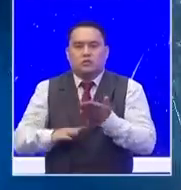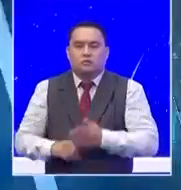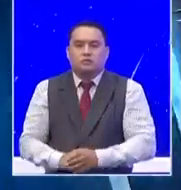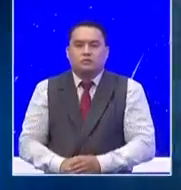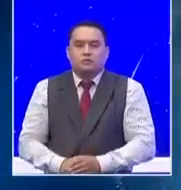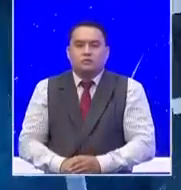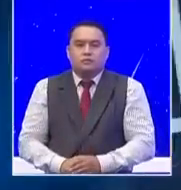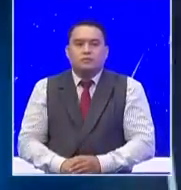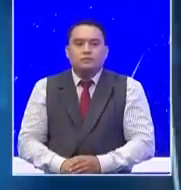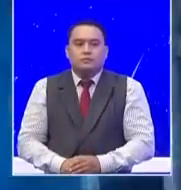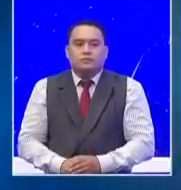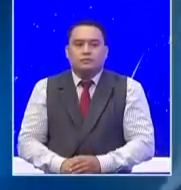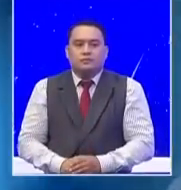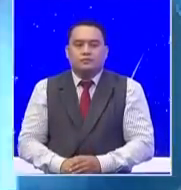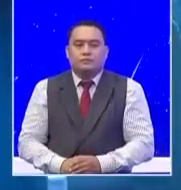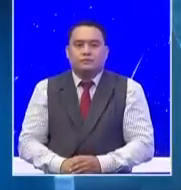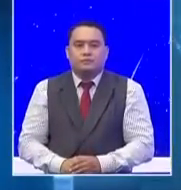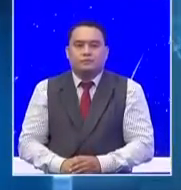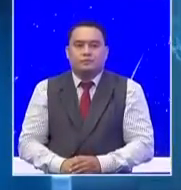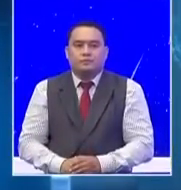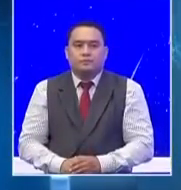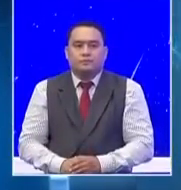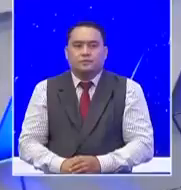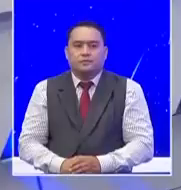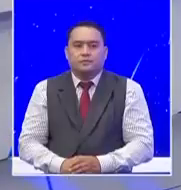Медет Жұмабай, Мәди Байбосынов, Жетісу телеарнасы.